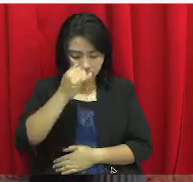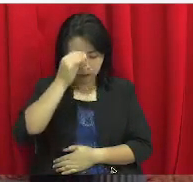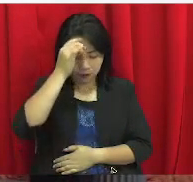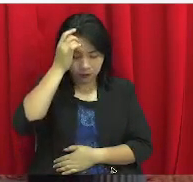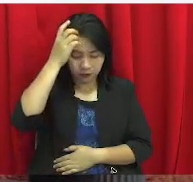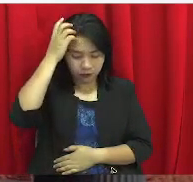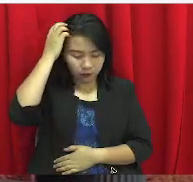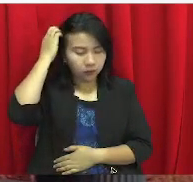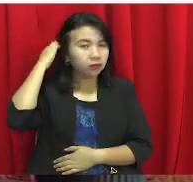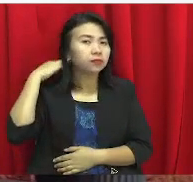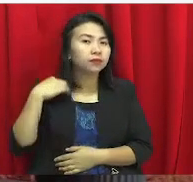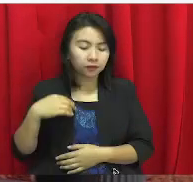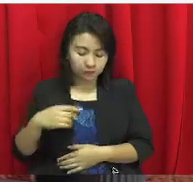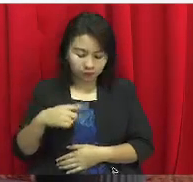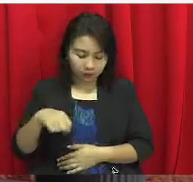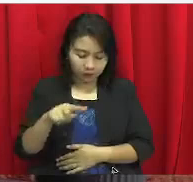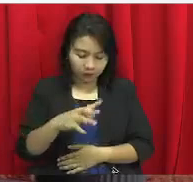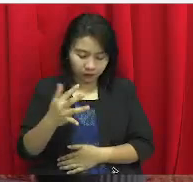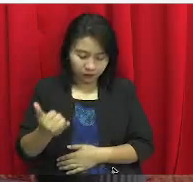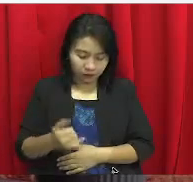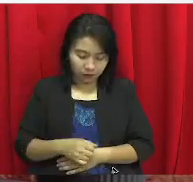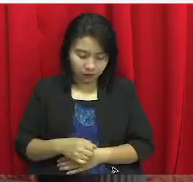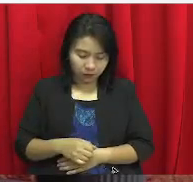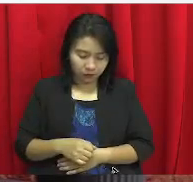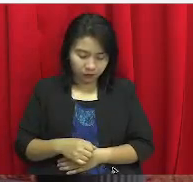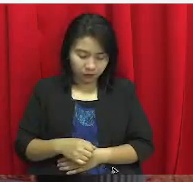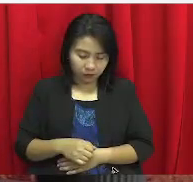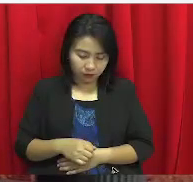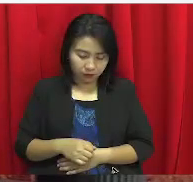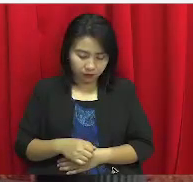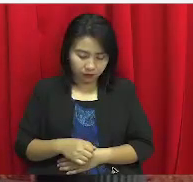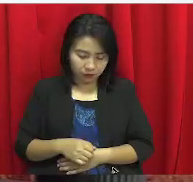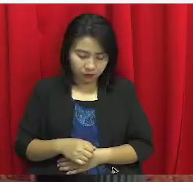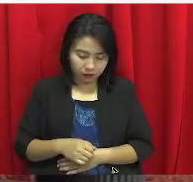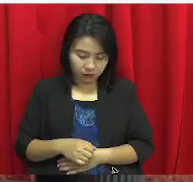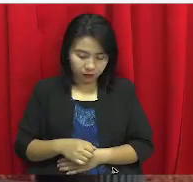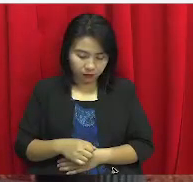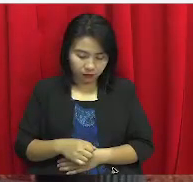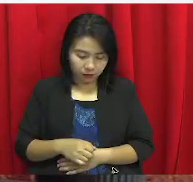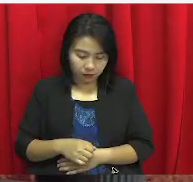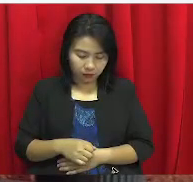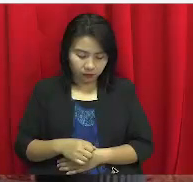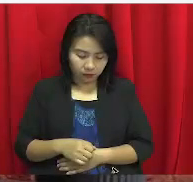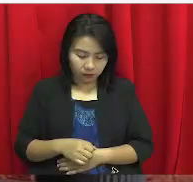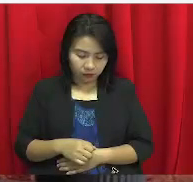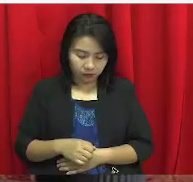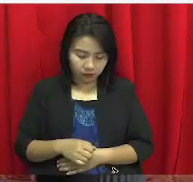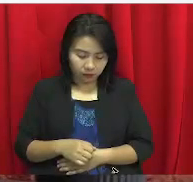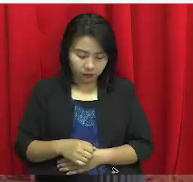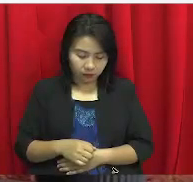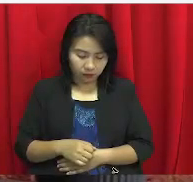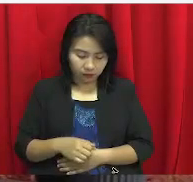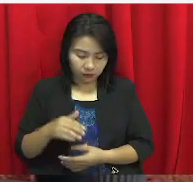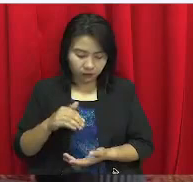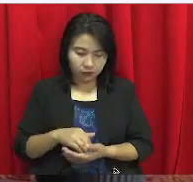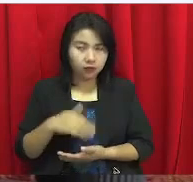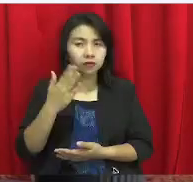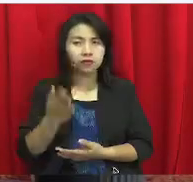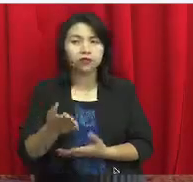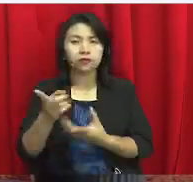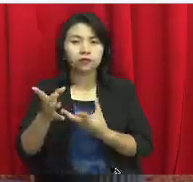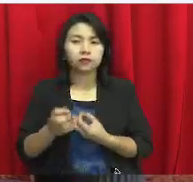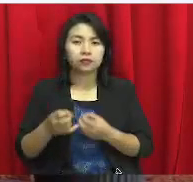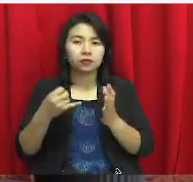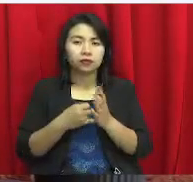kabataan ang walang excitement sa pagsunod pagdating sa standard. Yeah. Eh kasi, you are doing it in your own way. That's